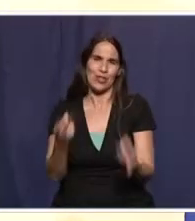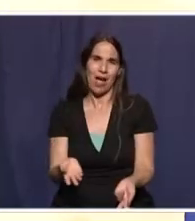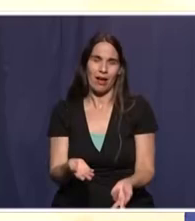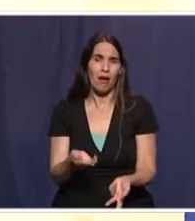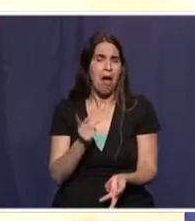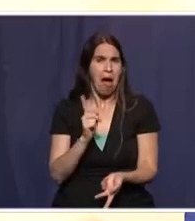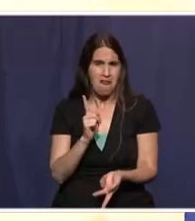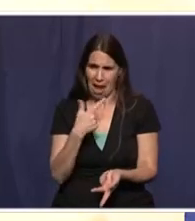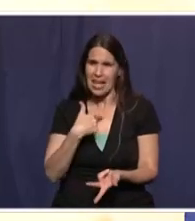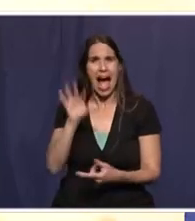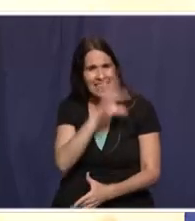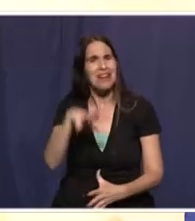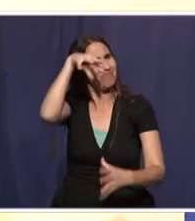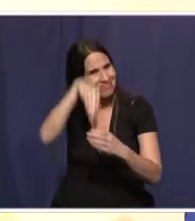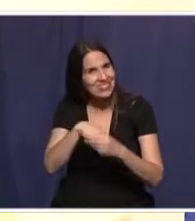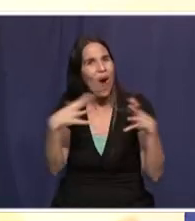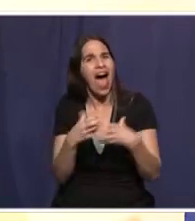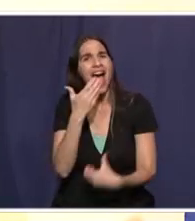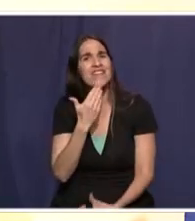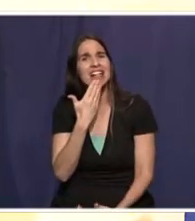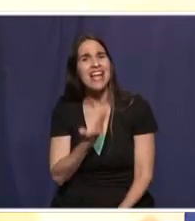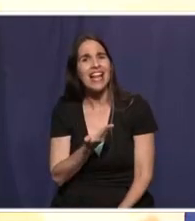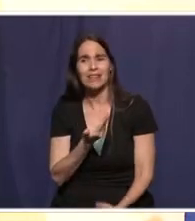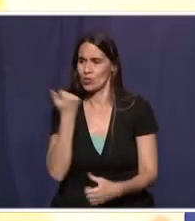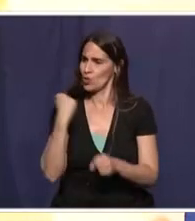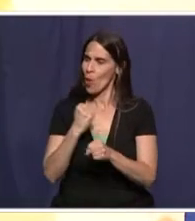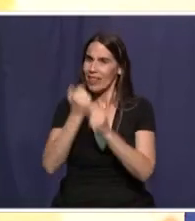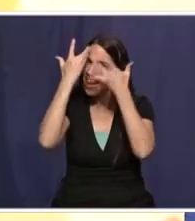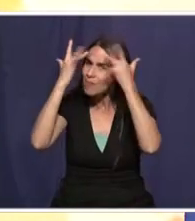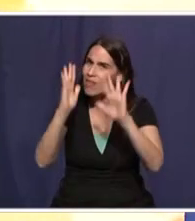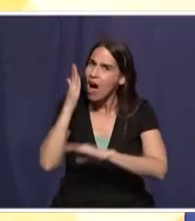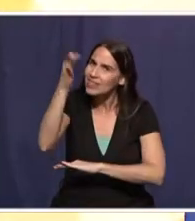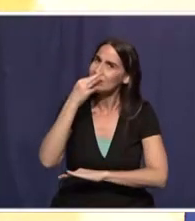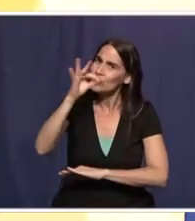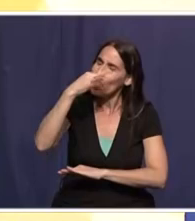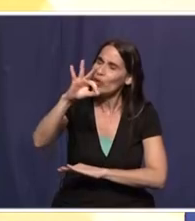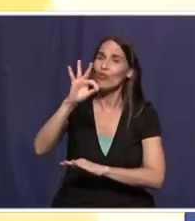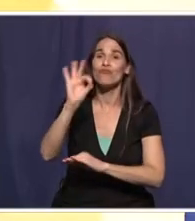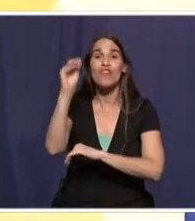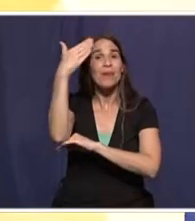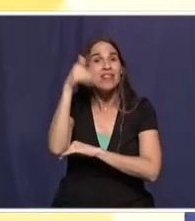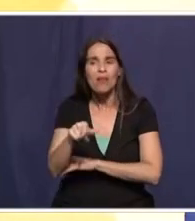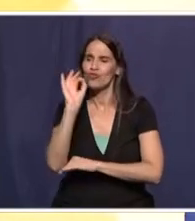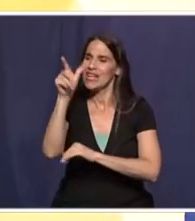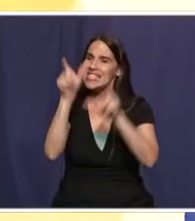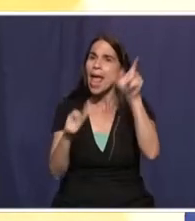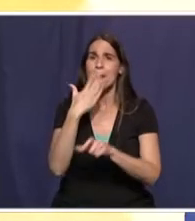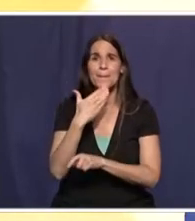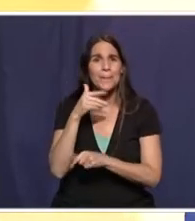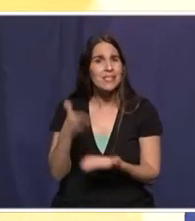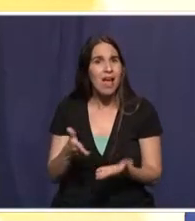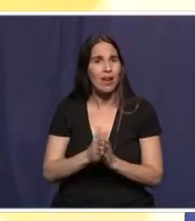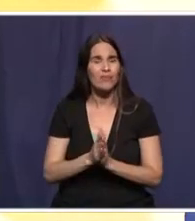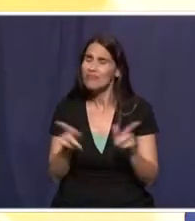להיות חלק בלתי נפרד מהחברה הישראלית שפועלת למען עתיד יותר טוב למדינה ולאזרחי המדינה.